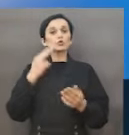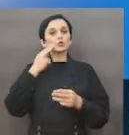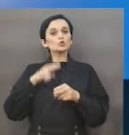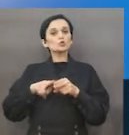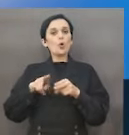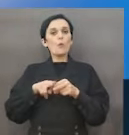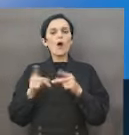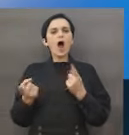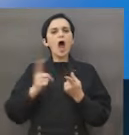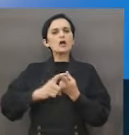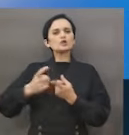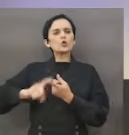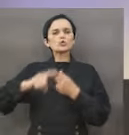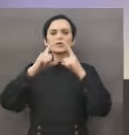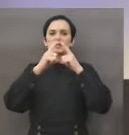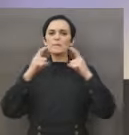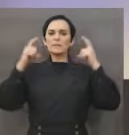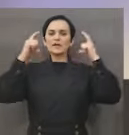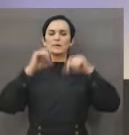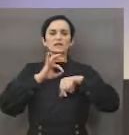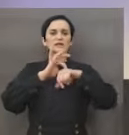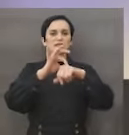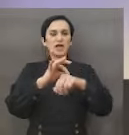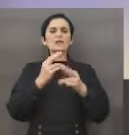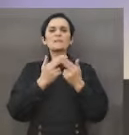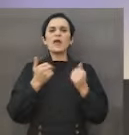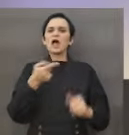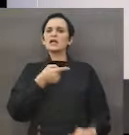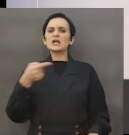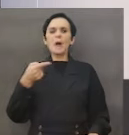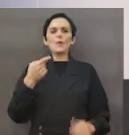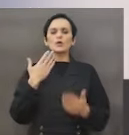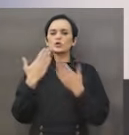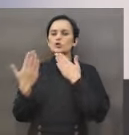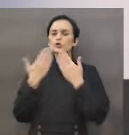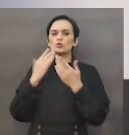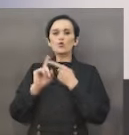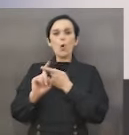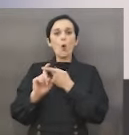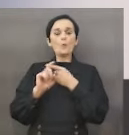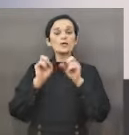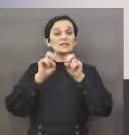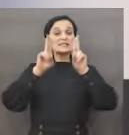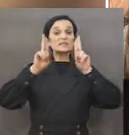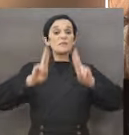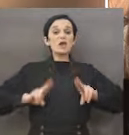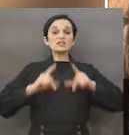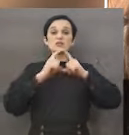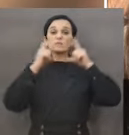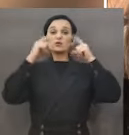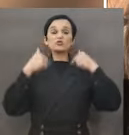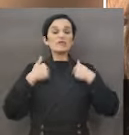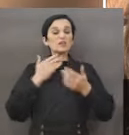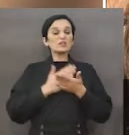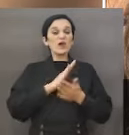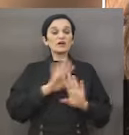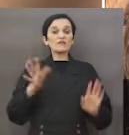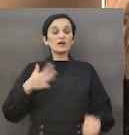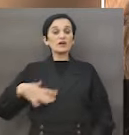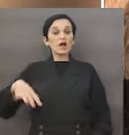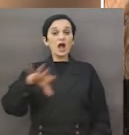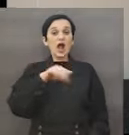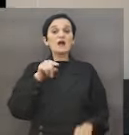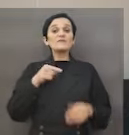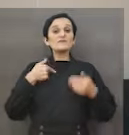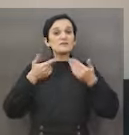სტომატოლოგია, ასოცირდება მუდმივად პირბადის ტარებასთან და გამორიცხავ ერთმანეთთან კომუნიკაციას. სპეციალური პირბადეები არ გვაქვს ჩვენს